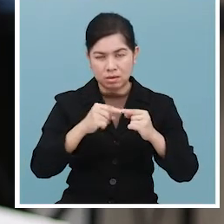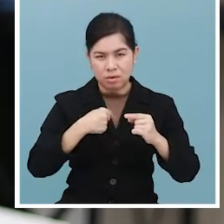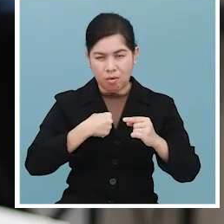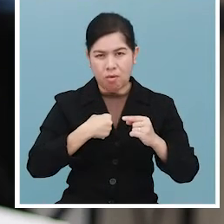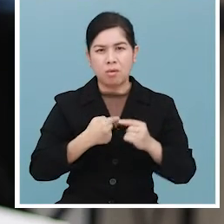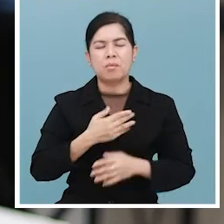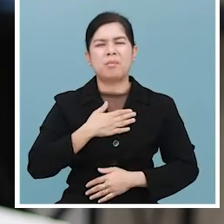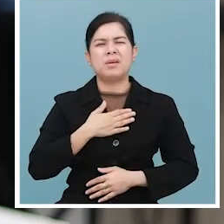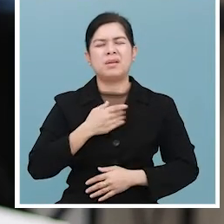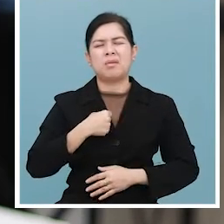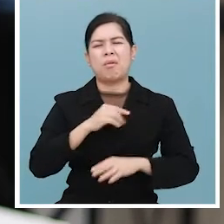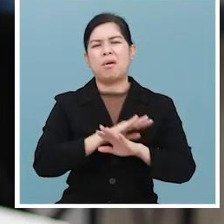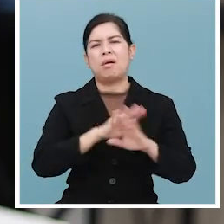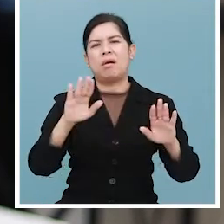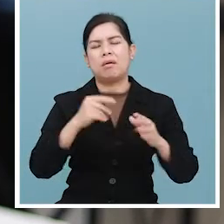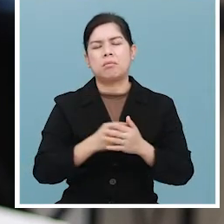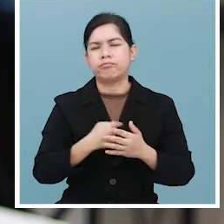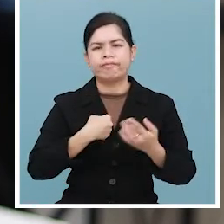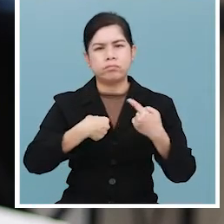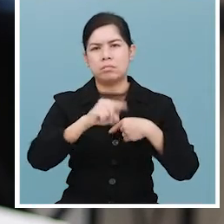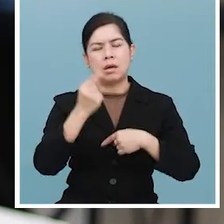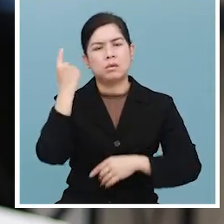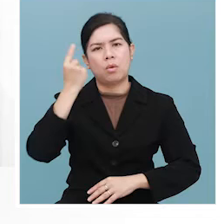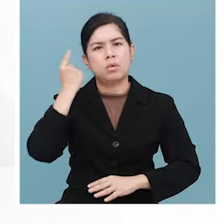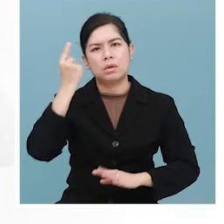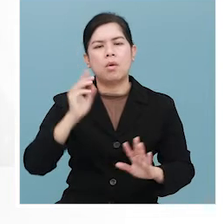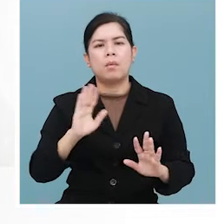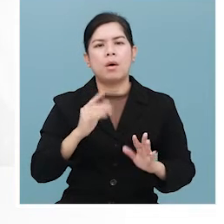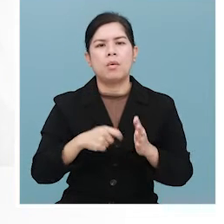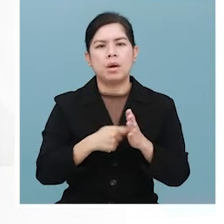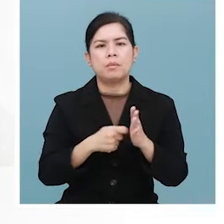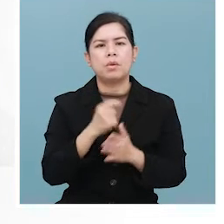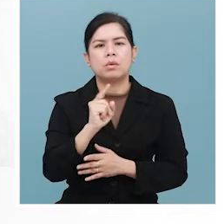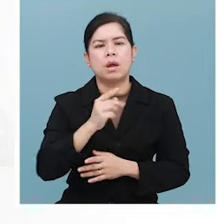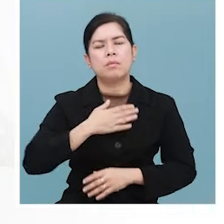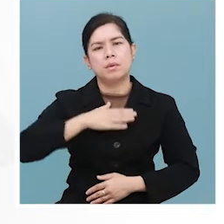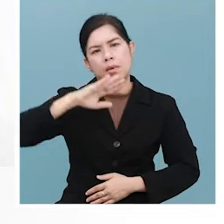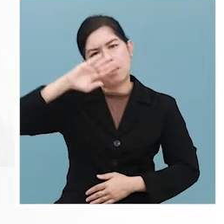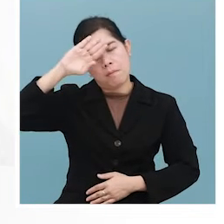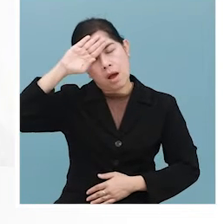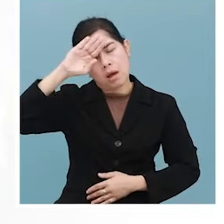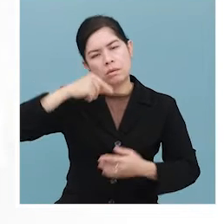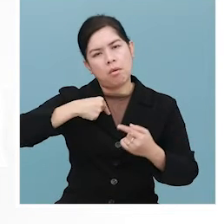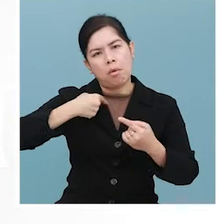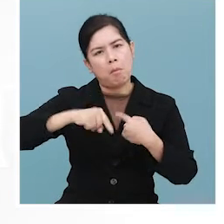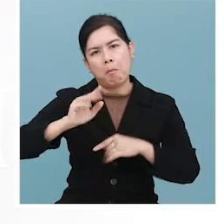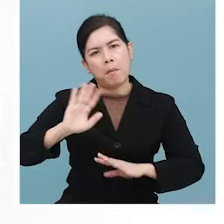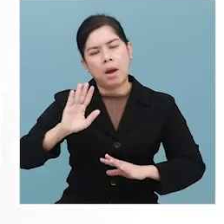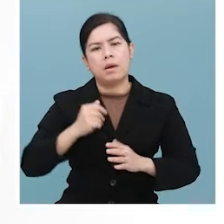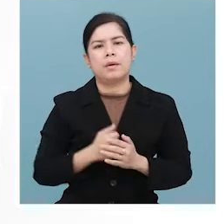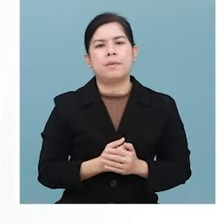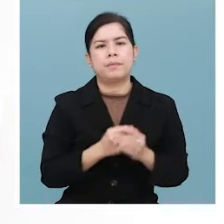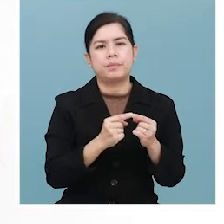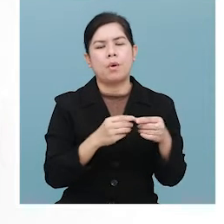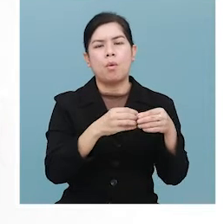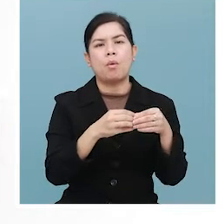คือพี่คือที่ไม่ไปเที่ยวไม่ออกไปอ่ะเพราะพี่ป่วยไงพอพี่ไม่ไปก็เริ่มแบ